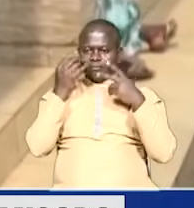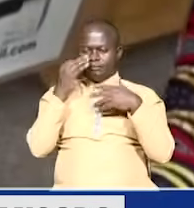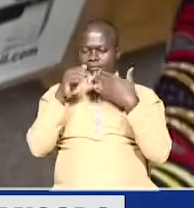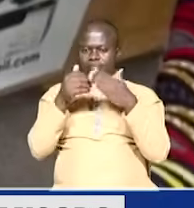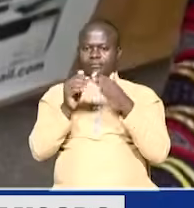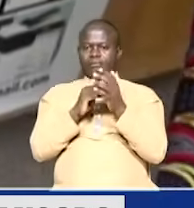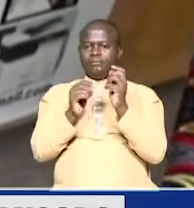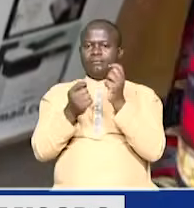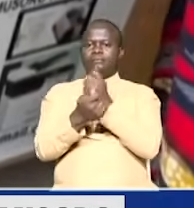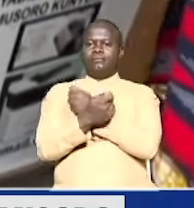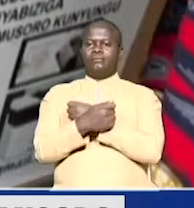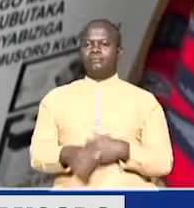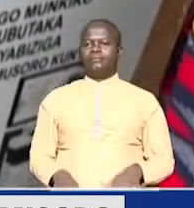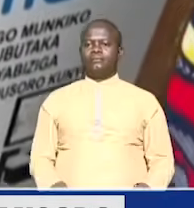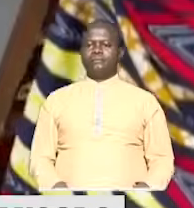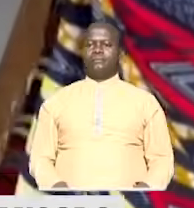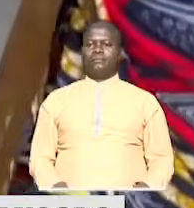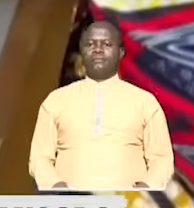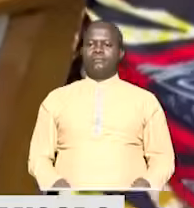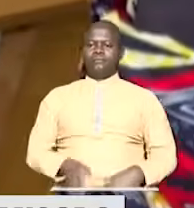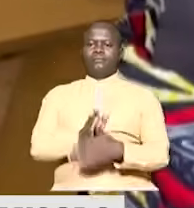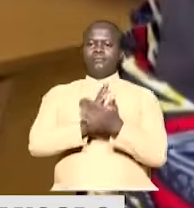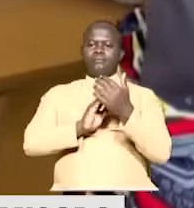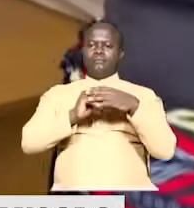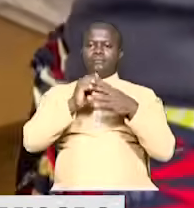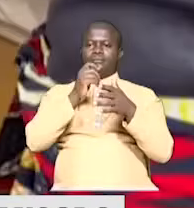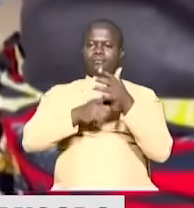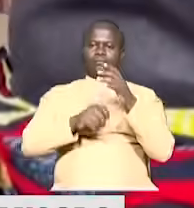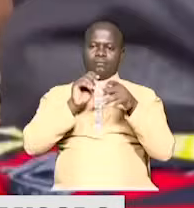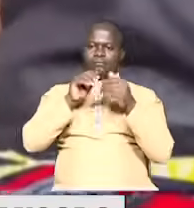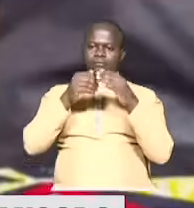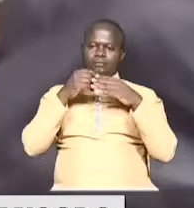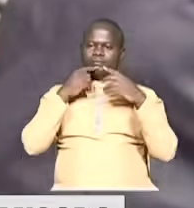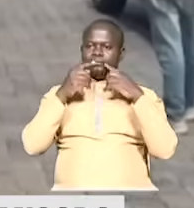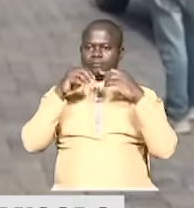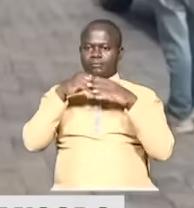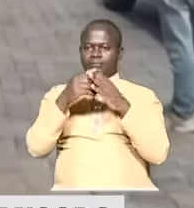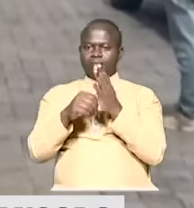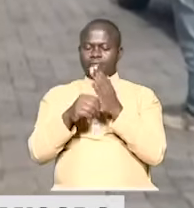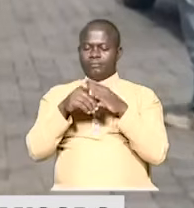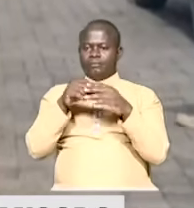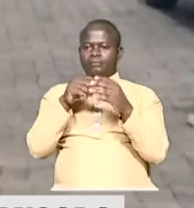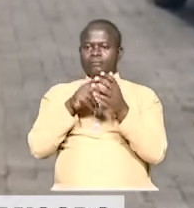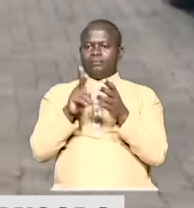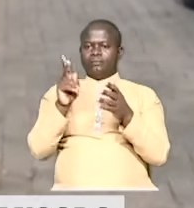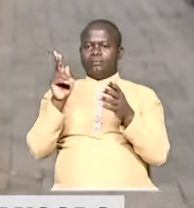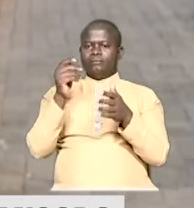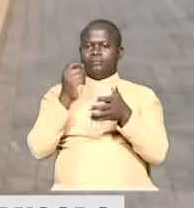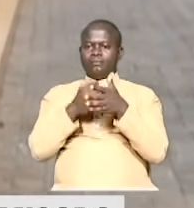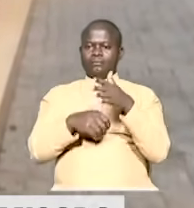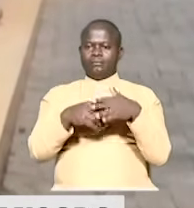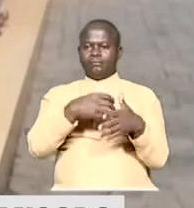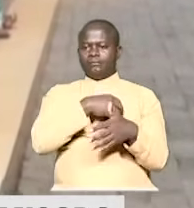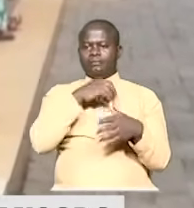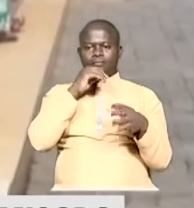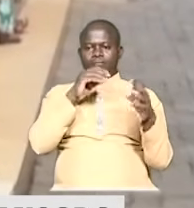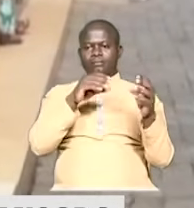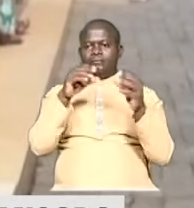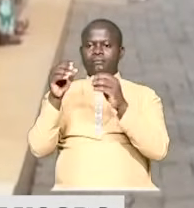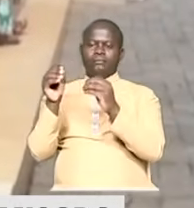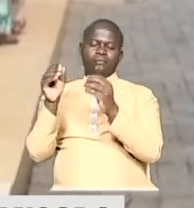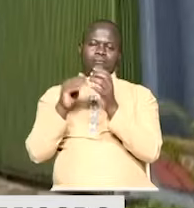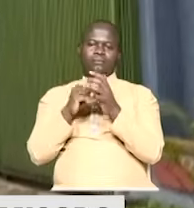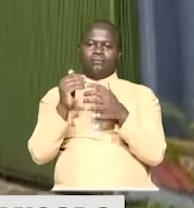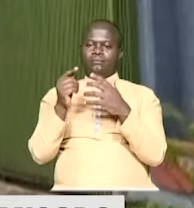kurivugurura imwe mu misoro abaturage bavuga ko ikirimo urujijo mu myishyurire ni umusoro ku mutungo utimukanwa aho